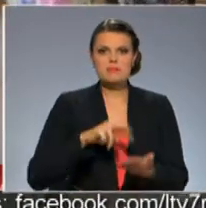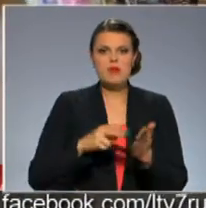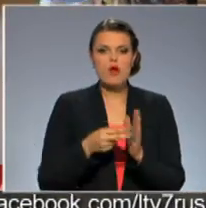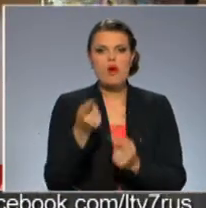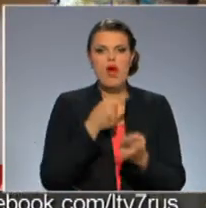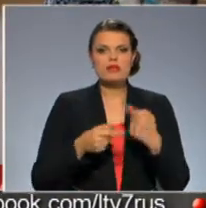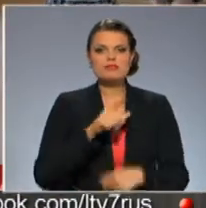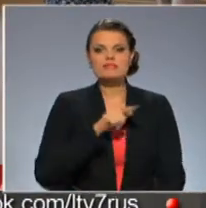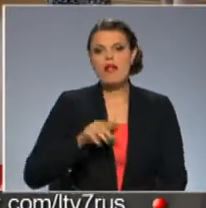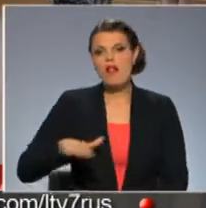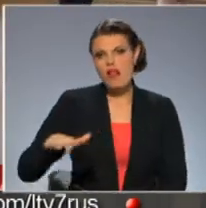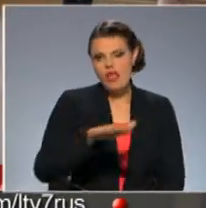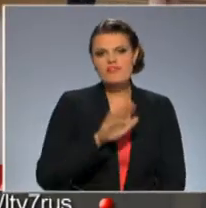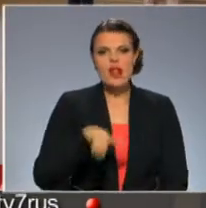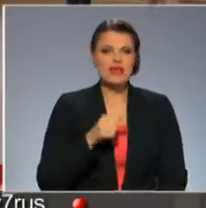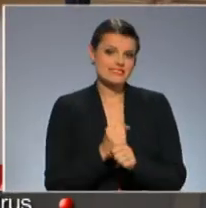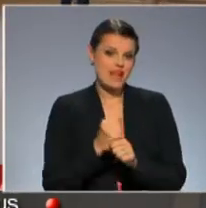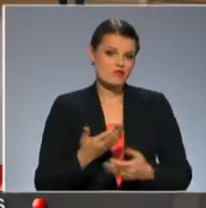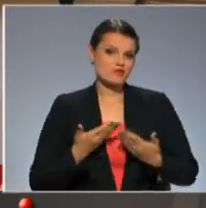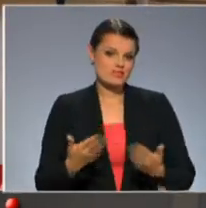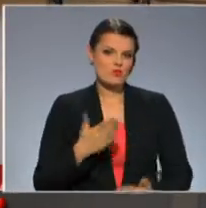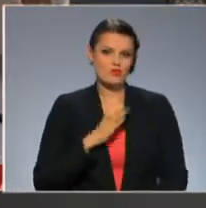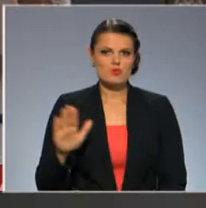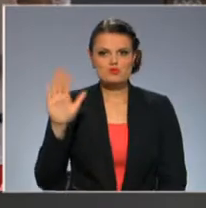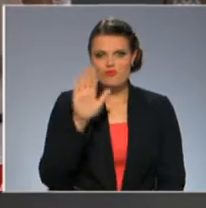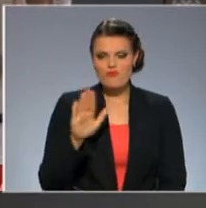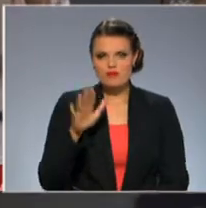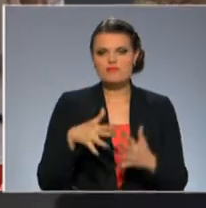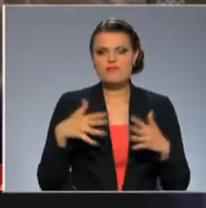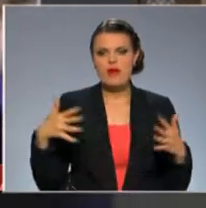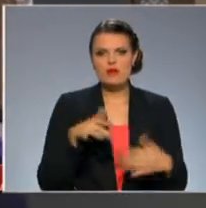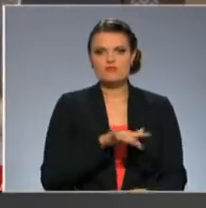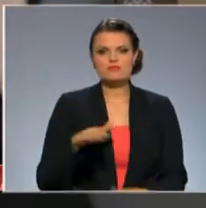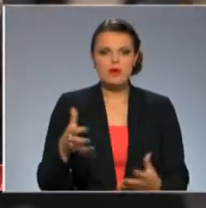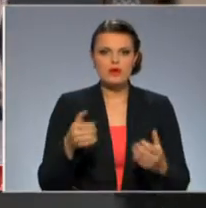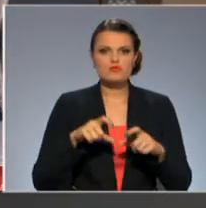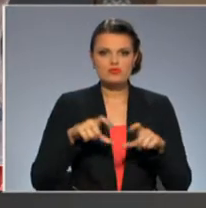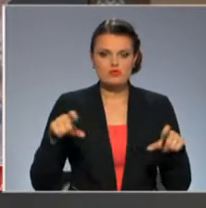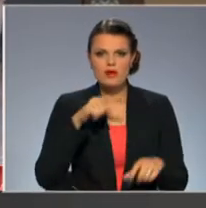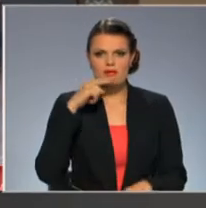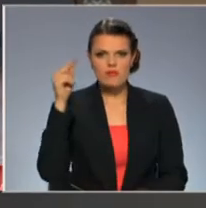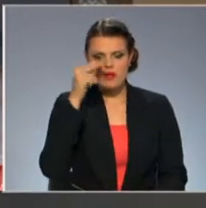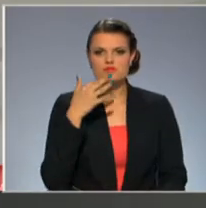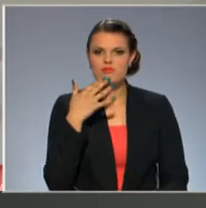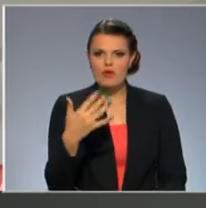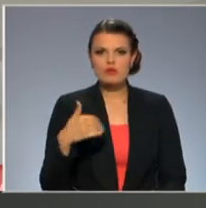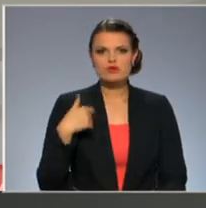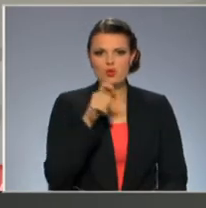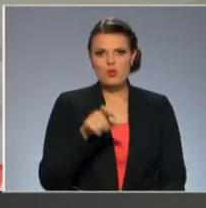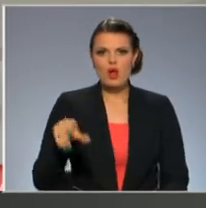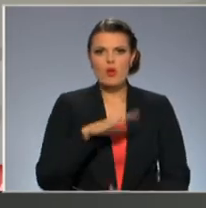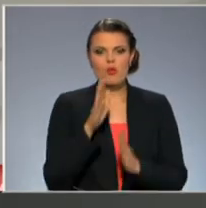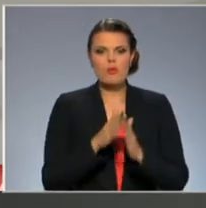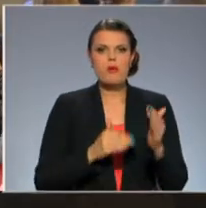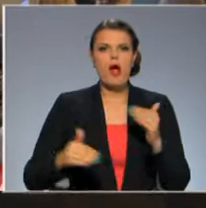lai strādātu un dzīvotu mūsu valstī. Vairākums mazākumtautības skolēnu izglītību iegūst skolās ar krievu mācību valodu. Skolēnu kopumā